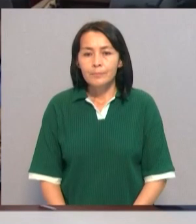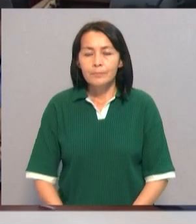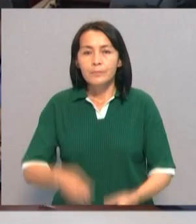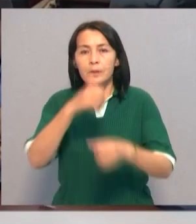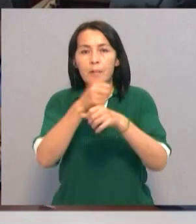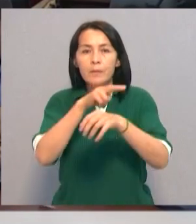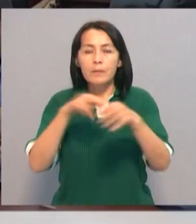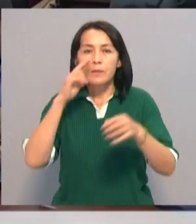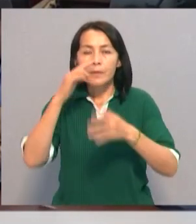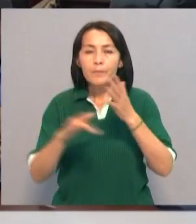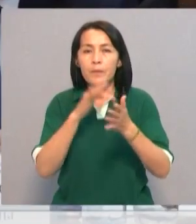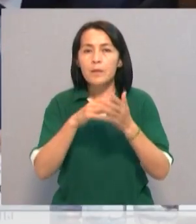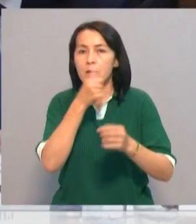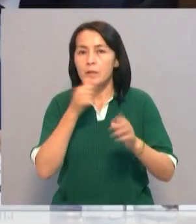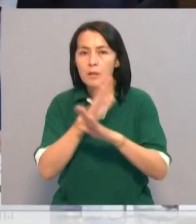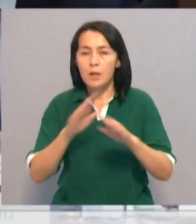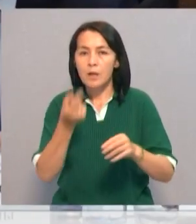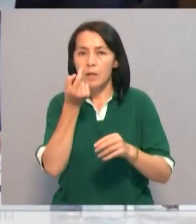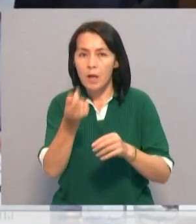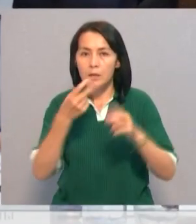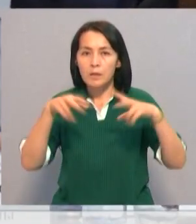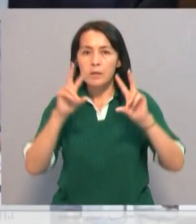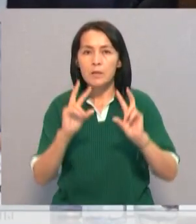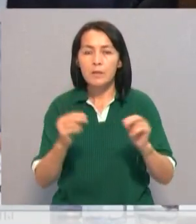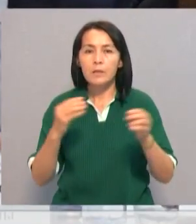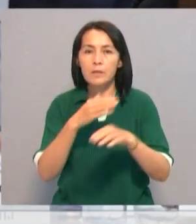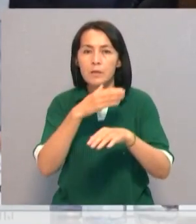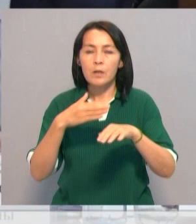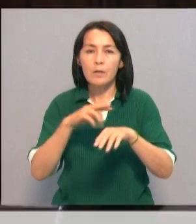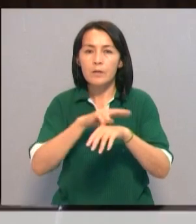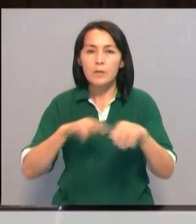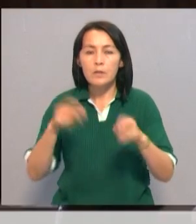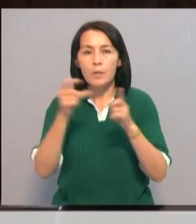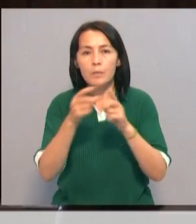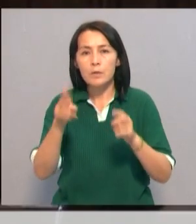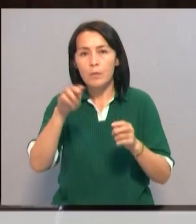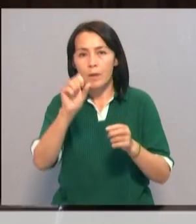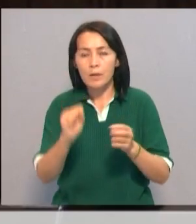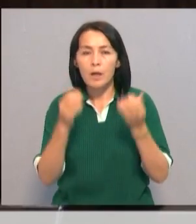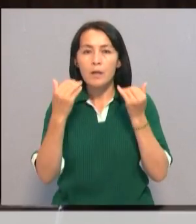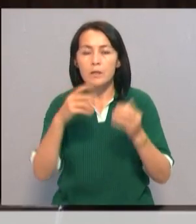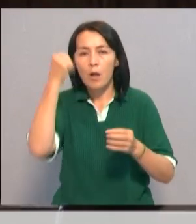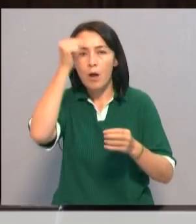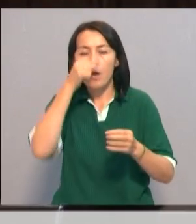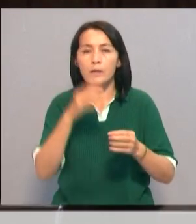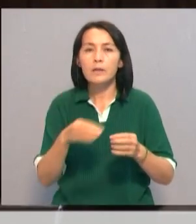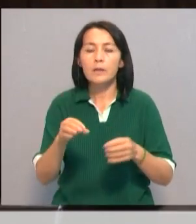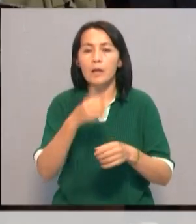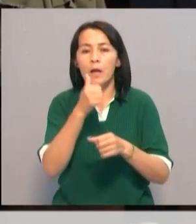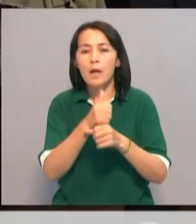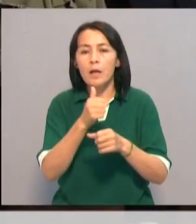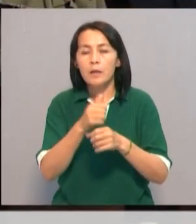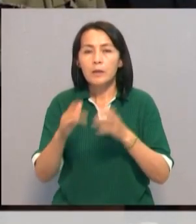Главный полицейский мегаполиса не скрывает нехватку специалистов в службе полиции. По словам Думана Ашкенулы, в этом году акиму города